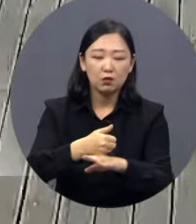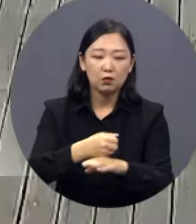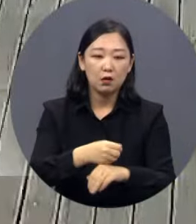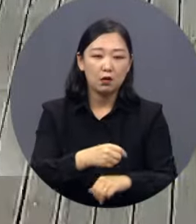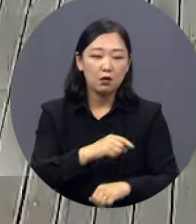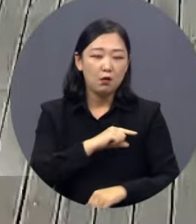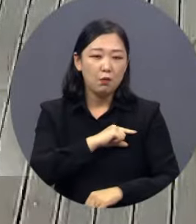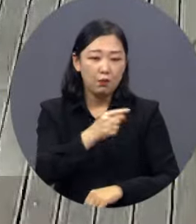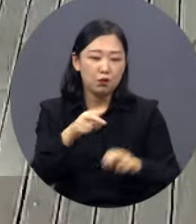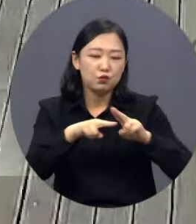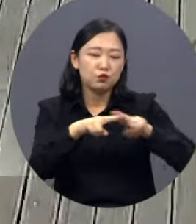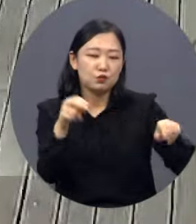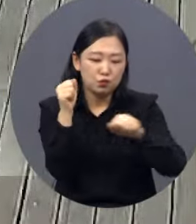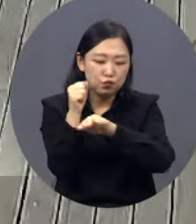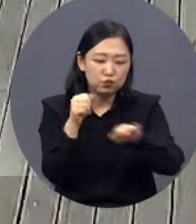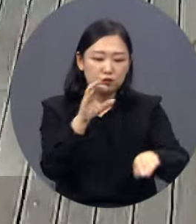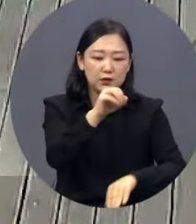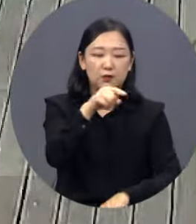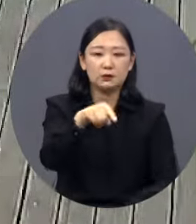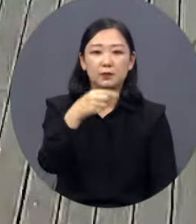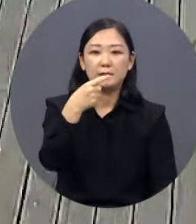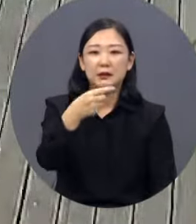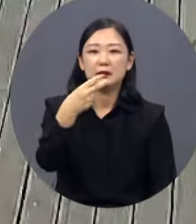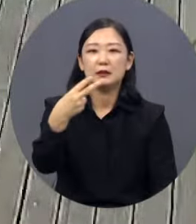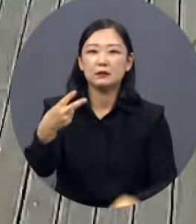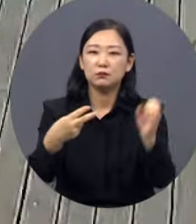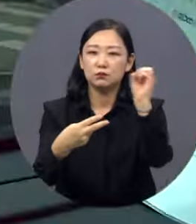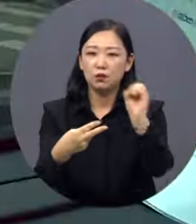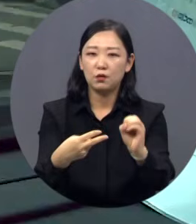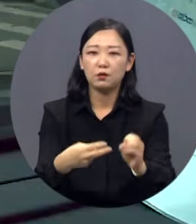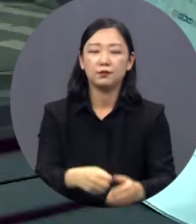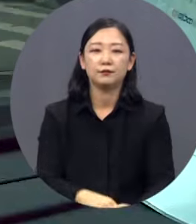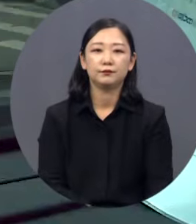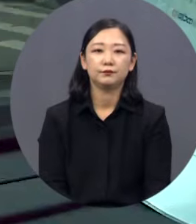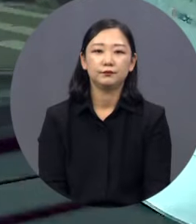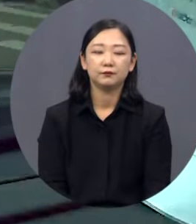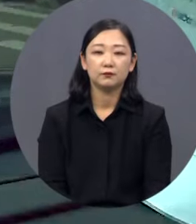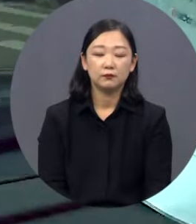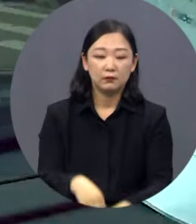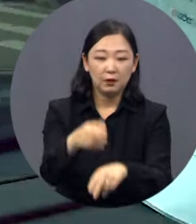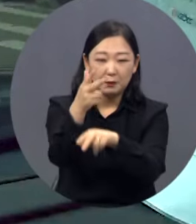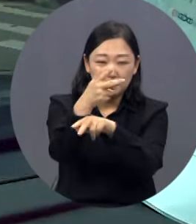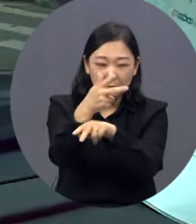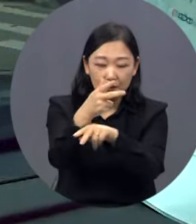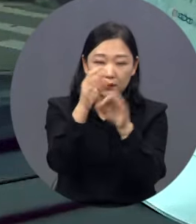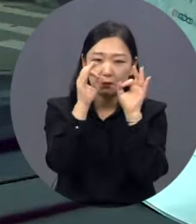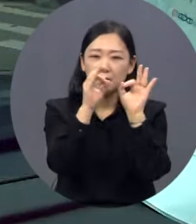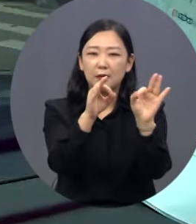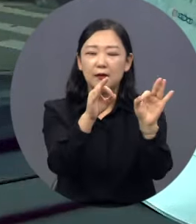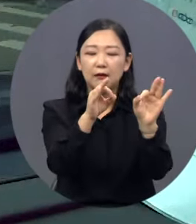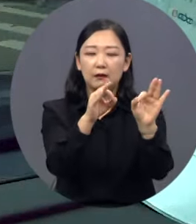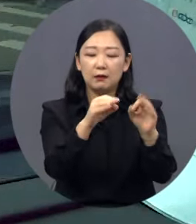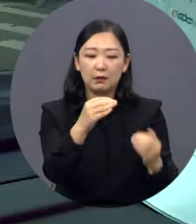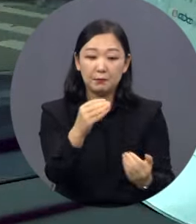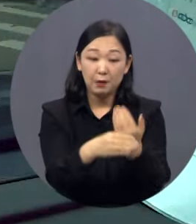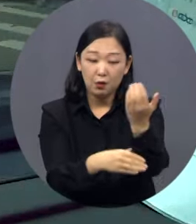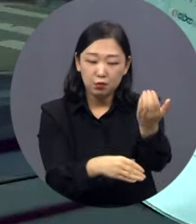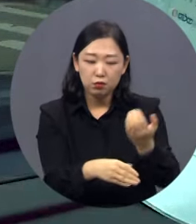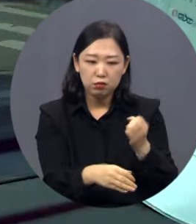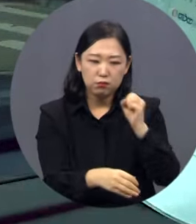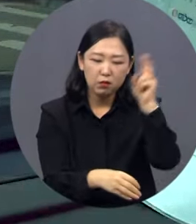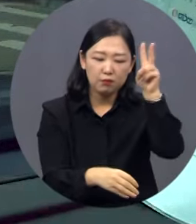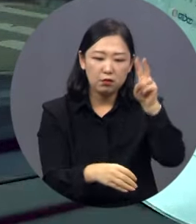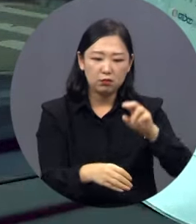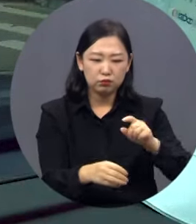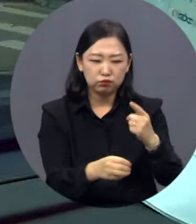취소 수준을 훌쩍 넘긴 0.122% 블랙박스 영상에 보면 그 사고 직전 갑자기